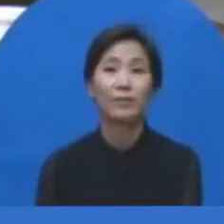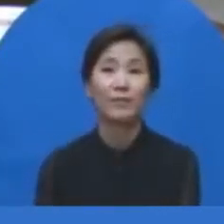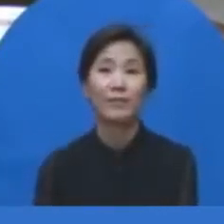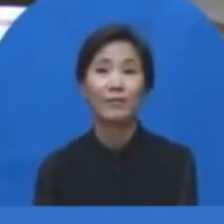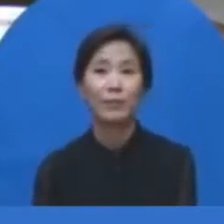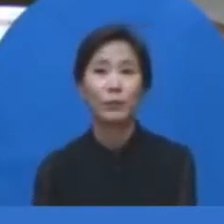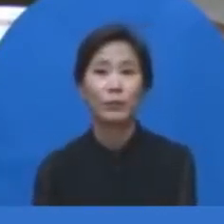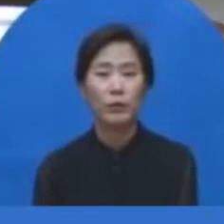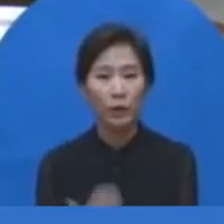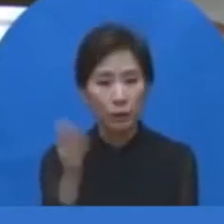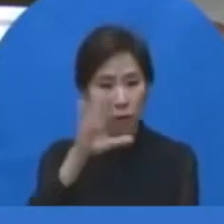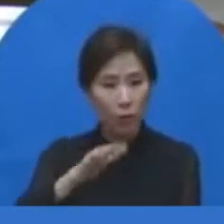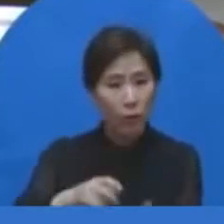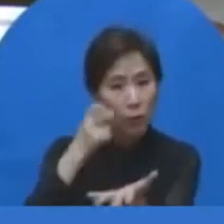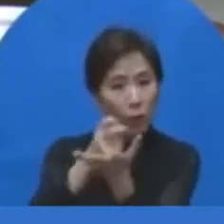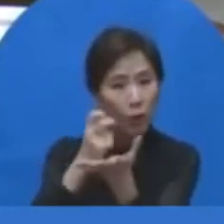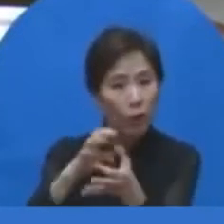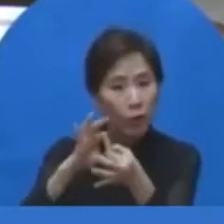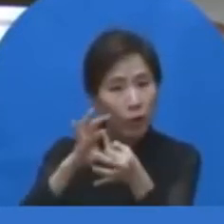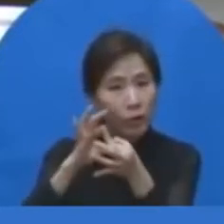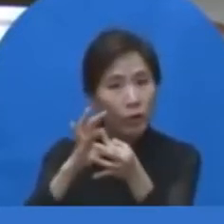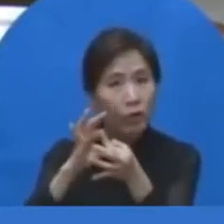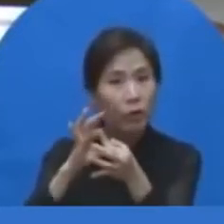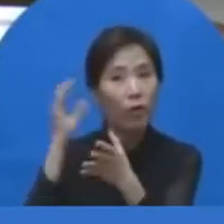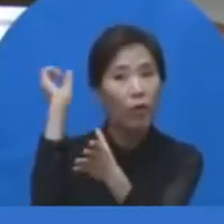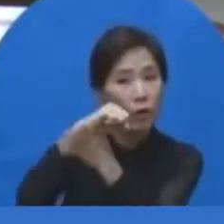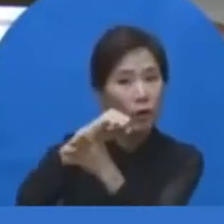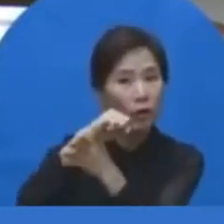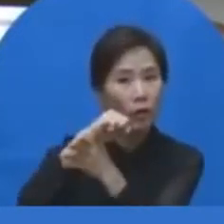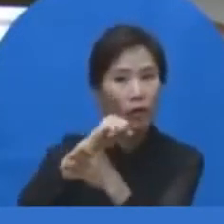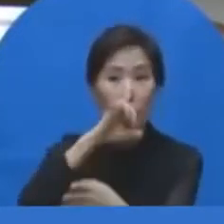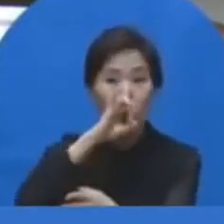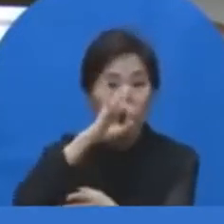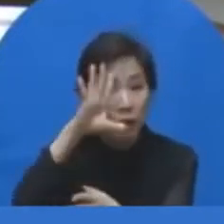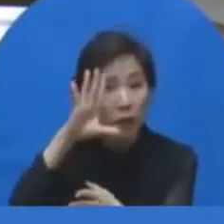이 법내 노조가 되지 못하는